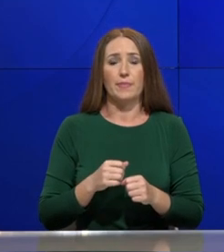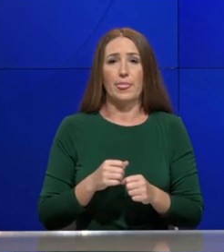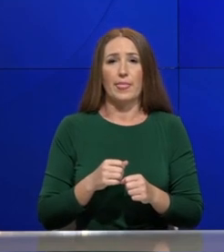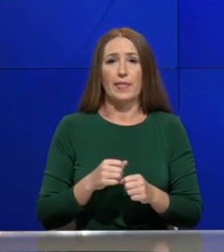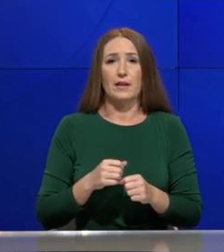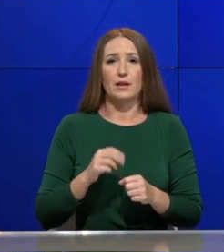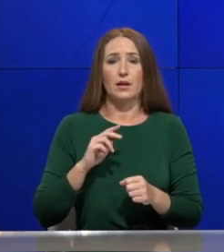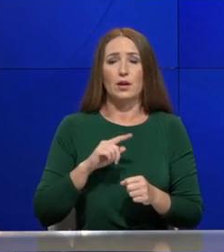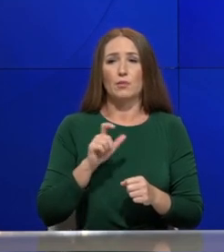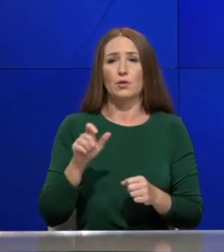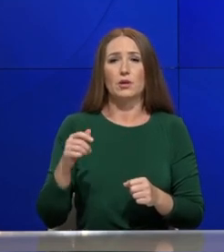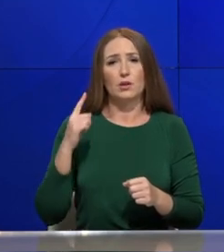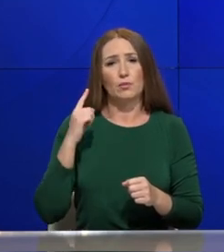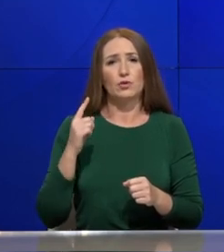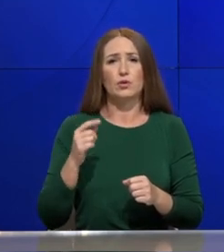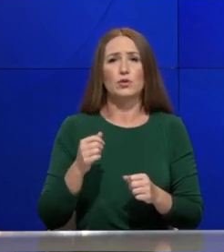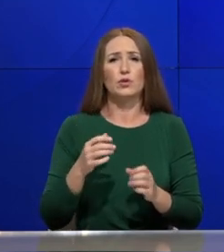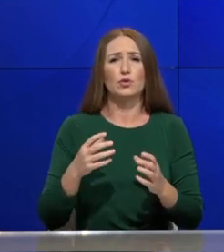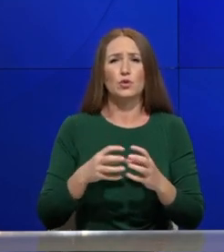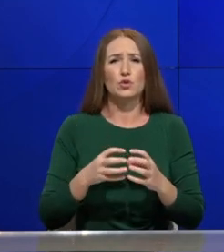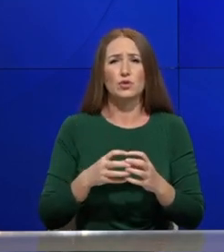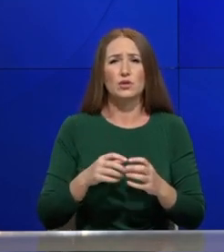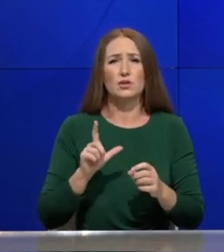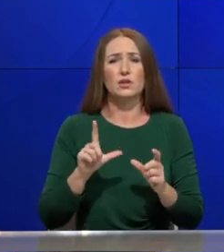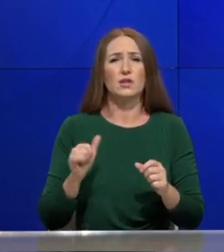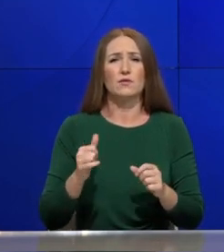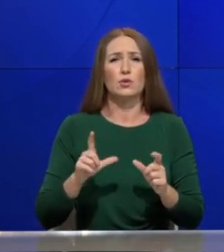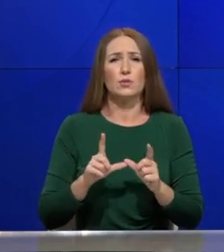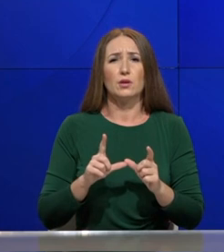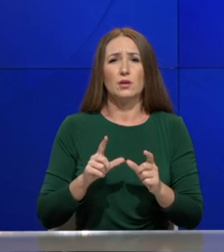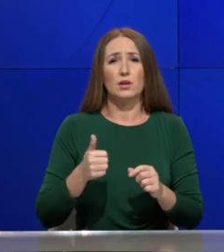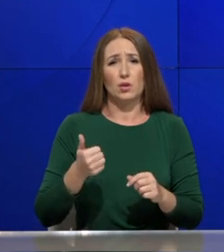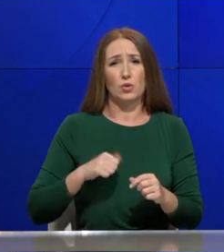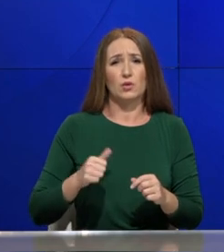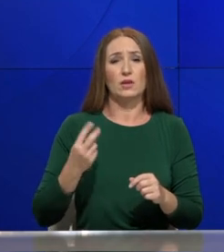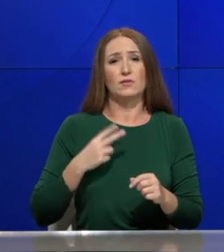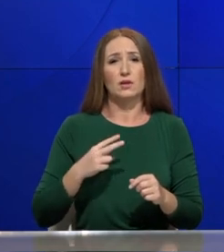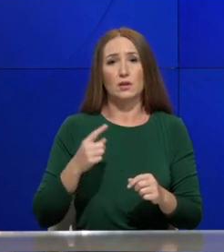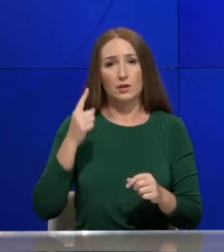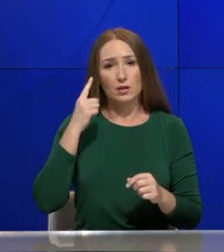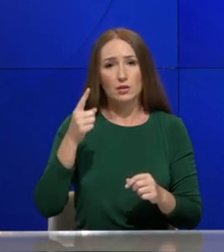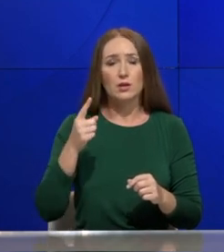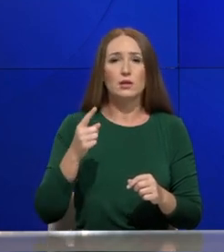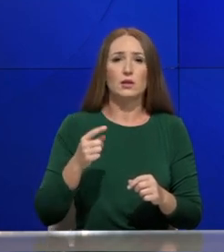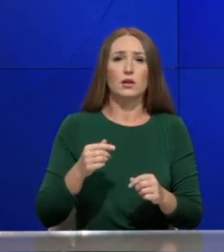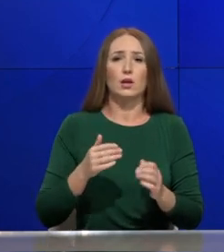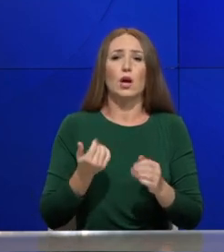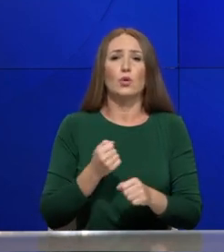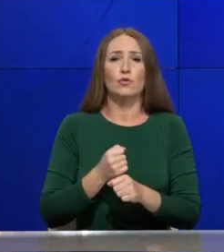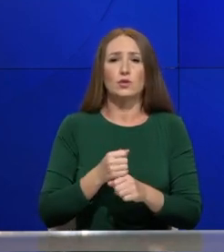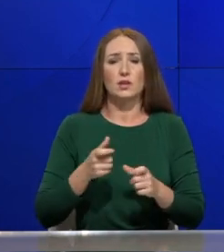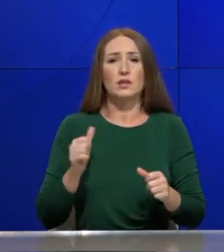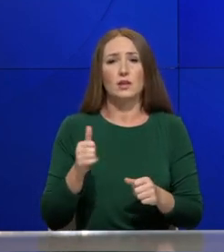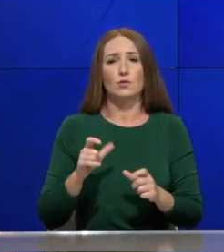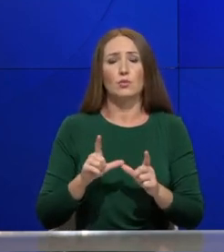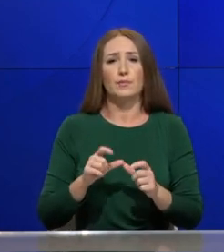generalno podcjenjuju složenost javne uprave, pa nekima treba godina ili dvije da dijelom shvate kako funkcioniše javna uprava. Svjedok sam